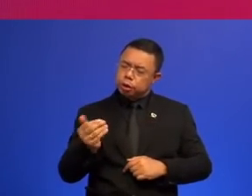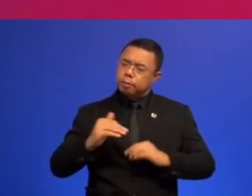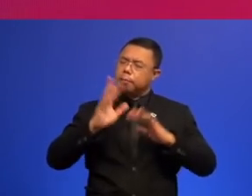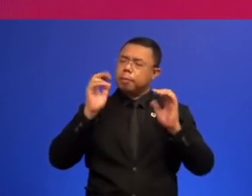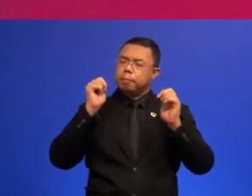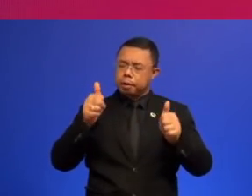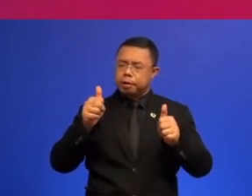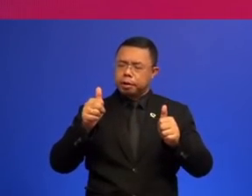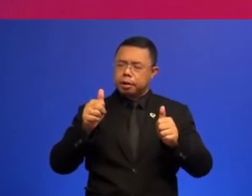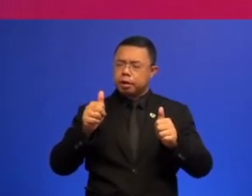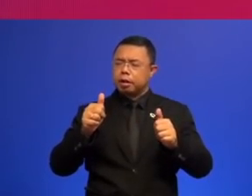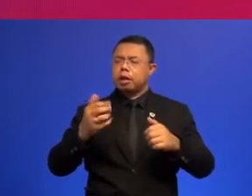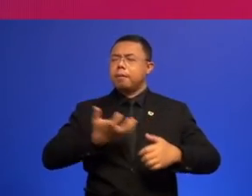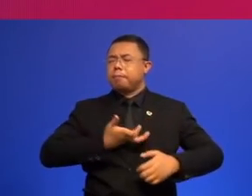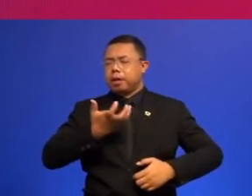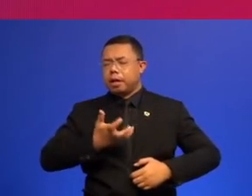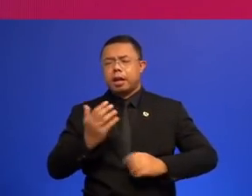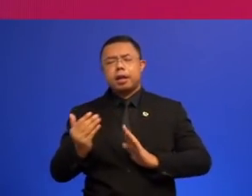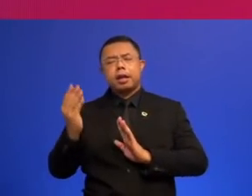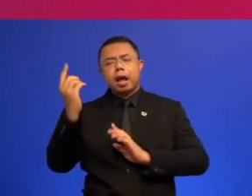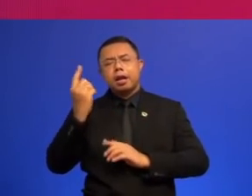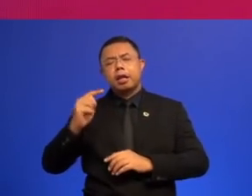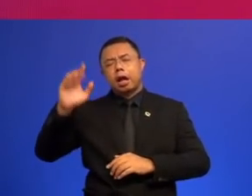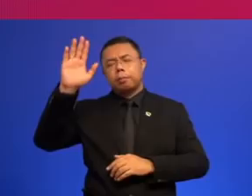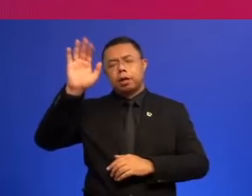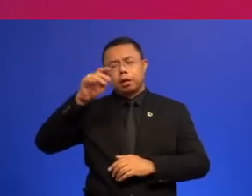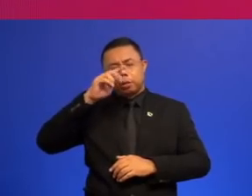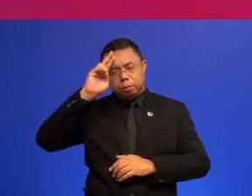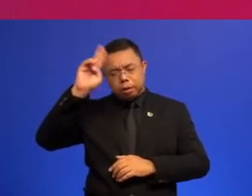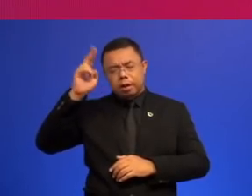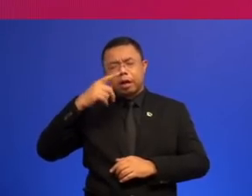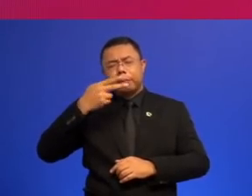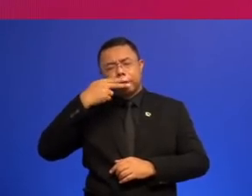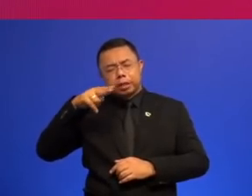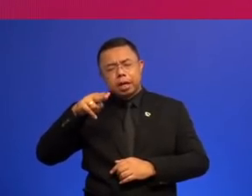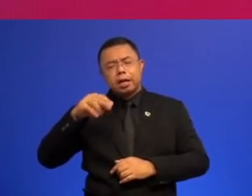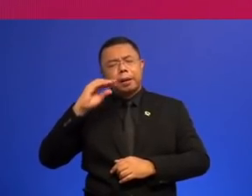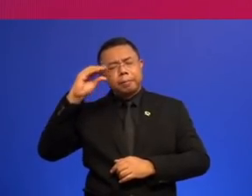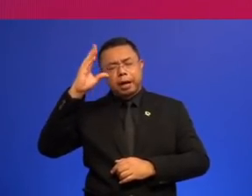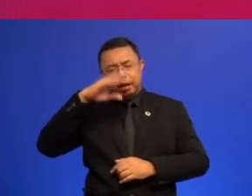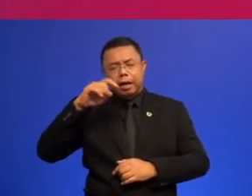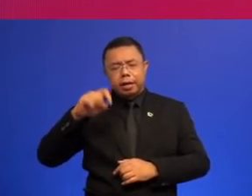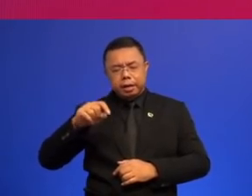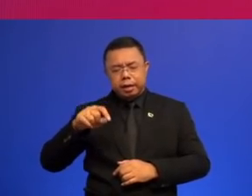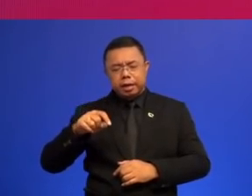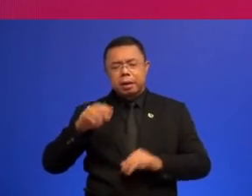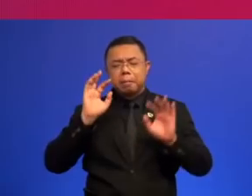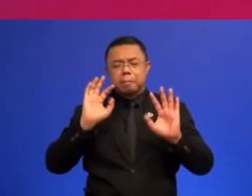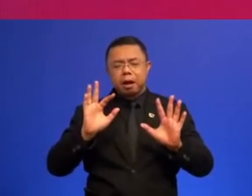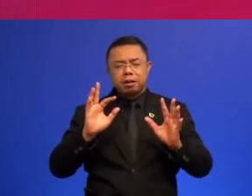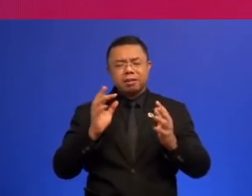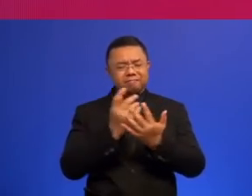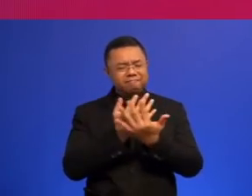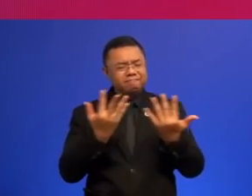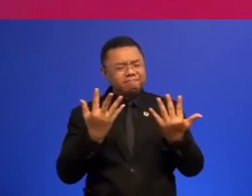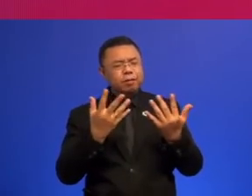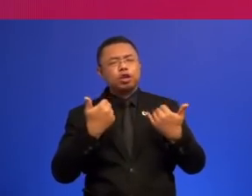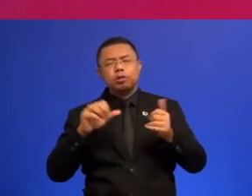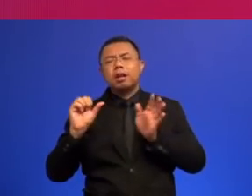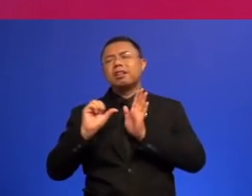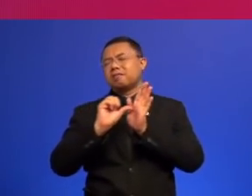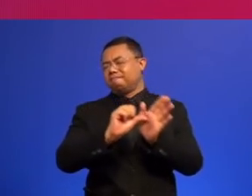lebih baik, yang berkenan di hadirat-Mu Tuhan. Kami percaya pada pagi hari ini banyak jiwa yang